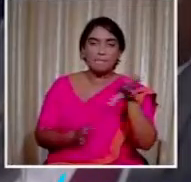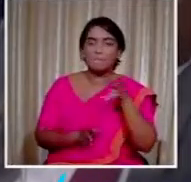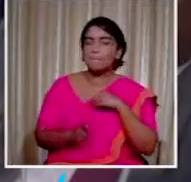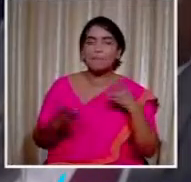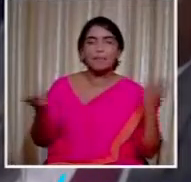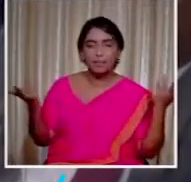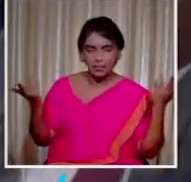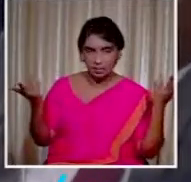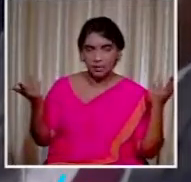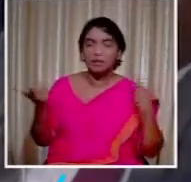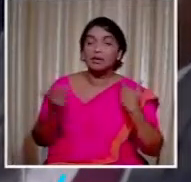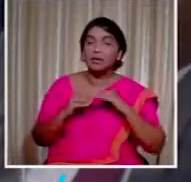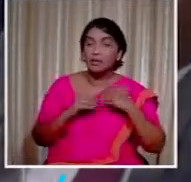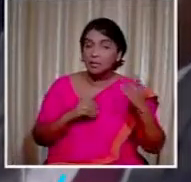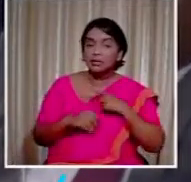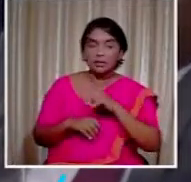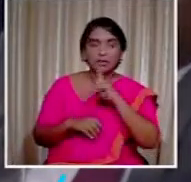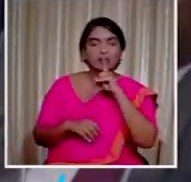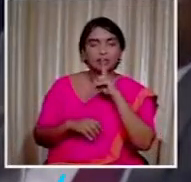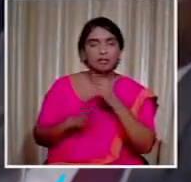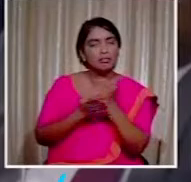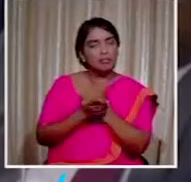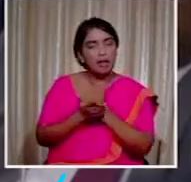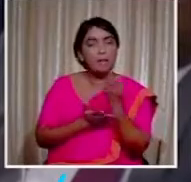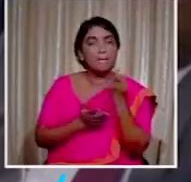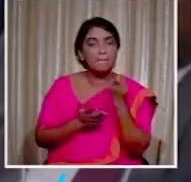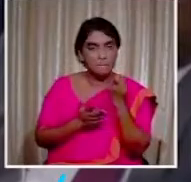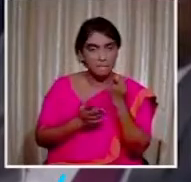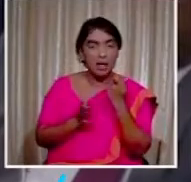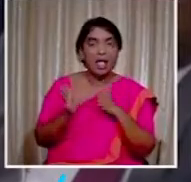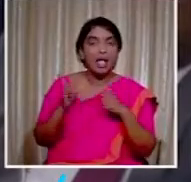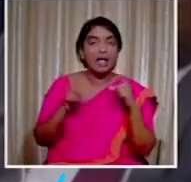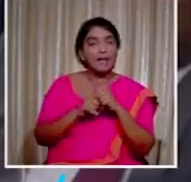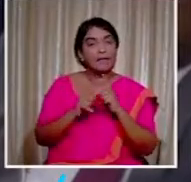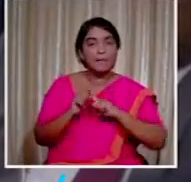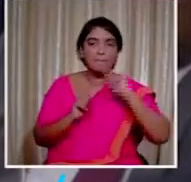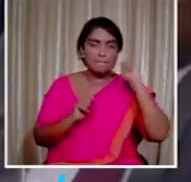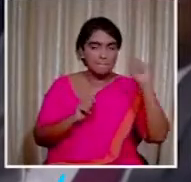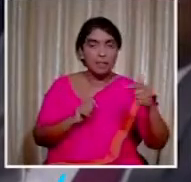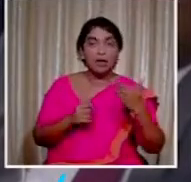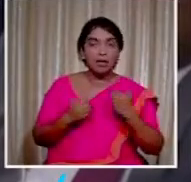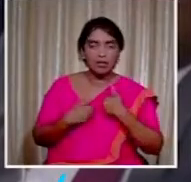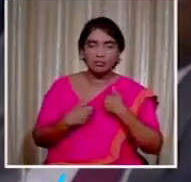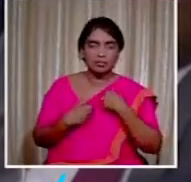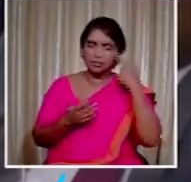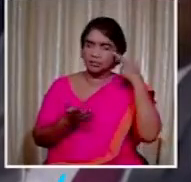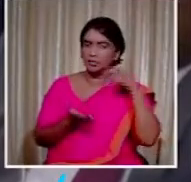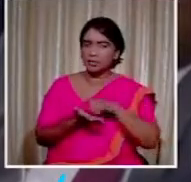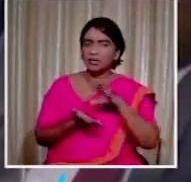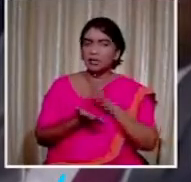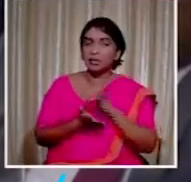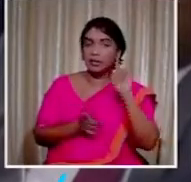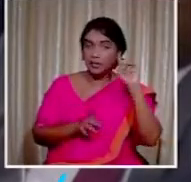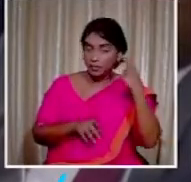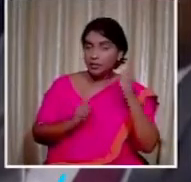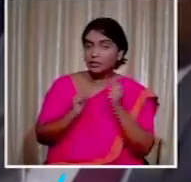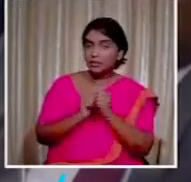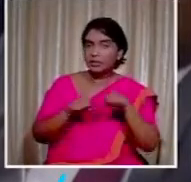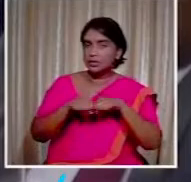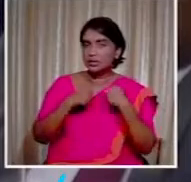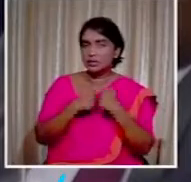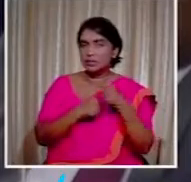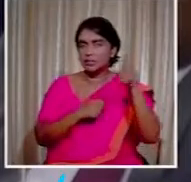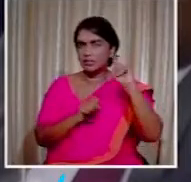කියන එක ඊට පස්සේ තමයි ඔවුන් ඉල්ලීමක් කරේ සම්පූර්ණ මුදල ඇඩ්වාන්ස් පේමන්ට් එකක් හැටියට දෙන්න කියලා නමුත් අපි තීන්දුවක් ගත්ත පළවෙනි මතාවට කටයුතු කරන සමාගමක්